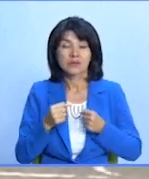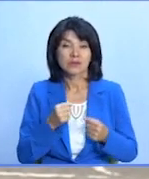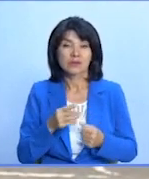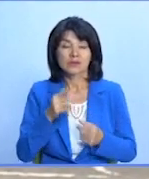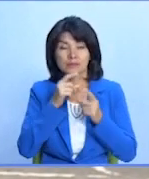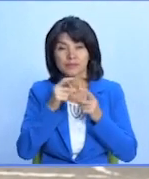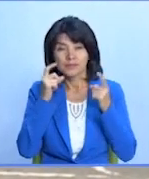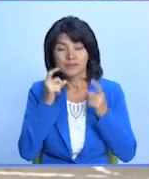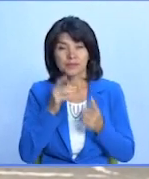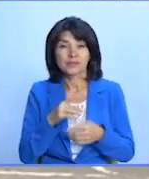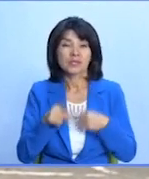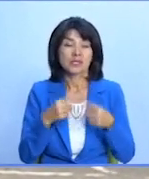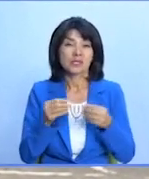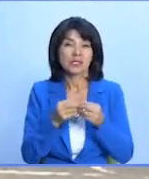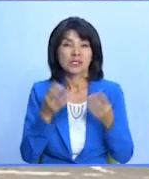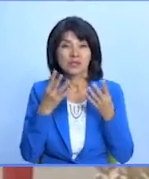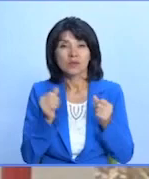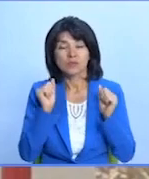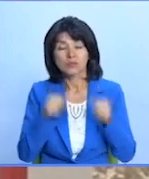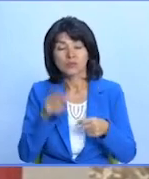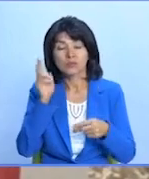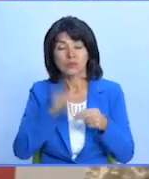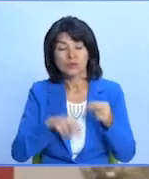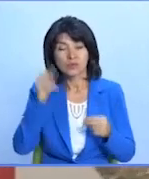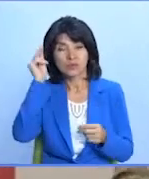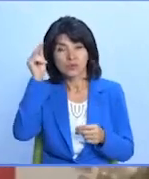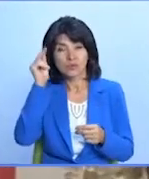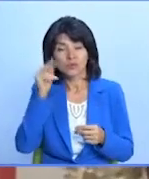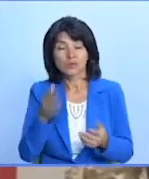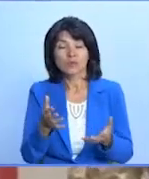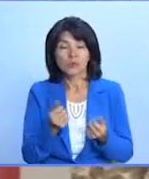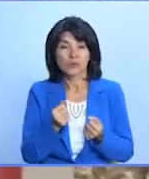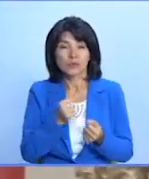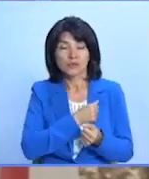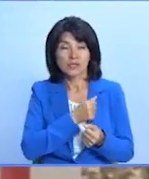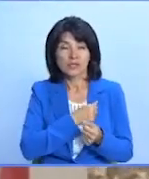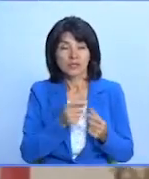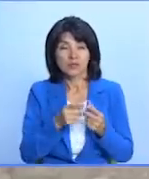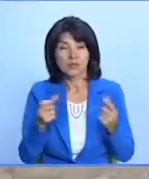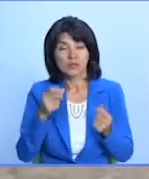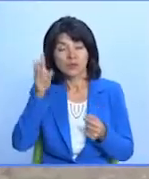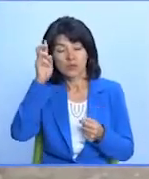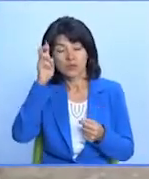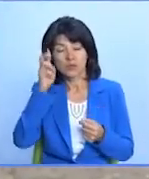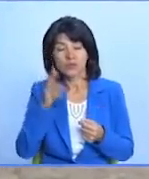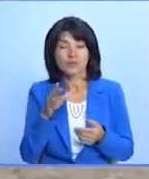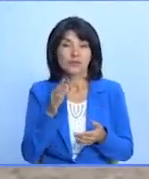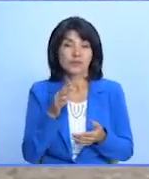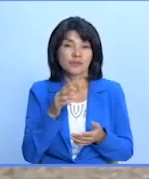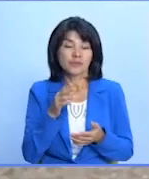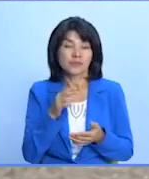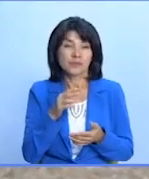носят маски теперь через 10 дней они смогут закончить учебу получить военный билет и устроиться на госслужбу или на военную службу по